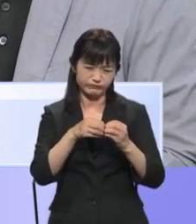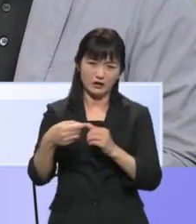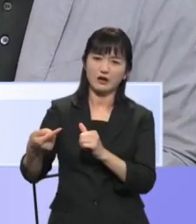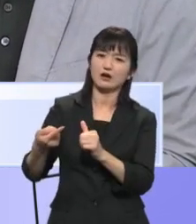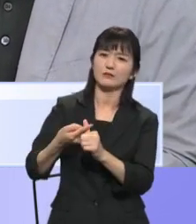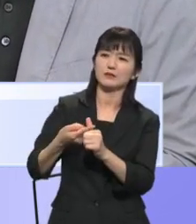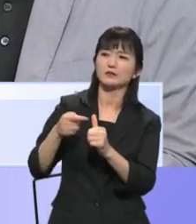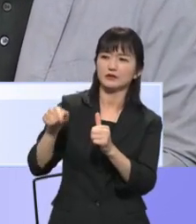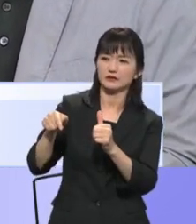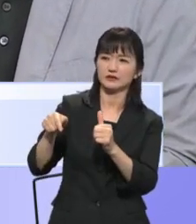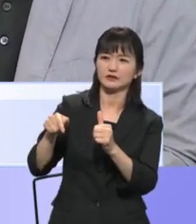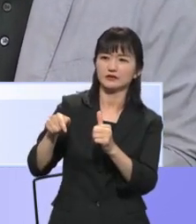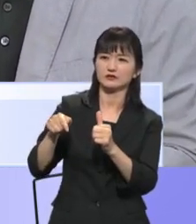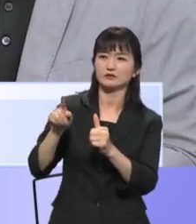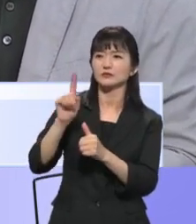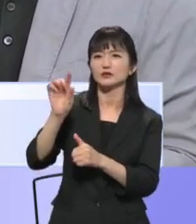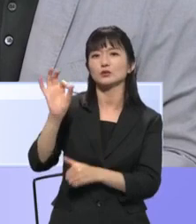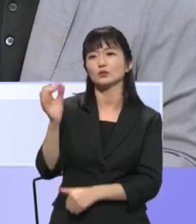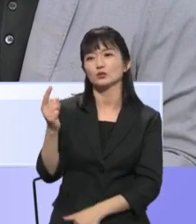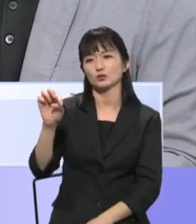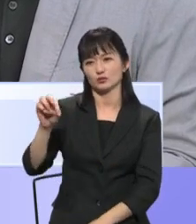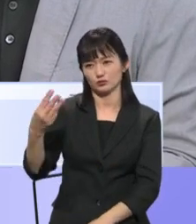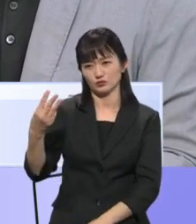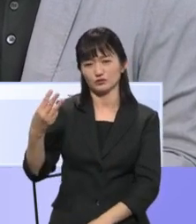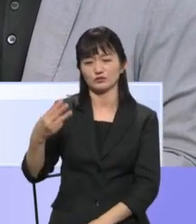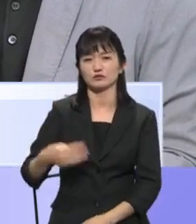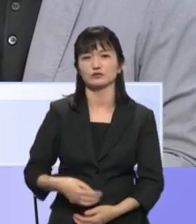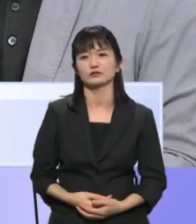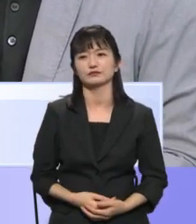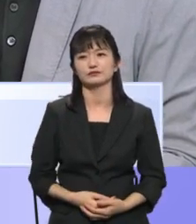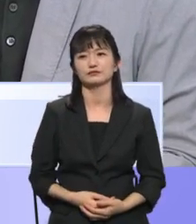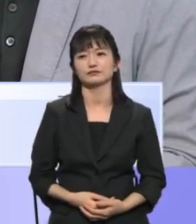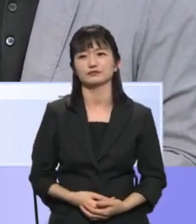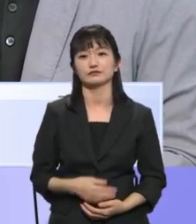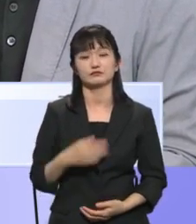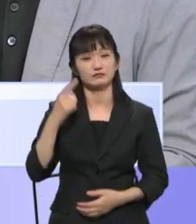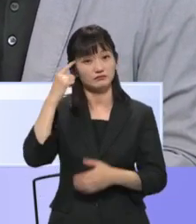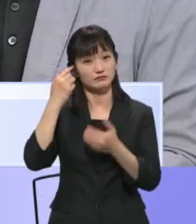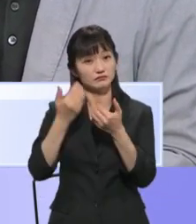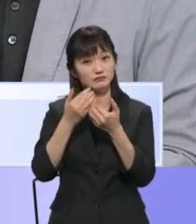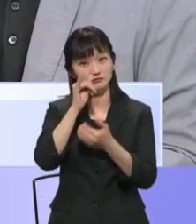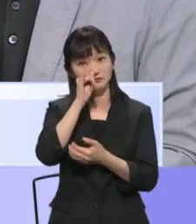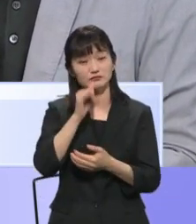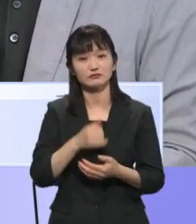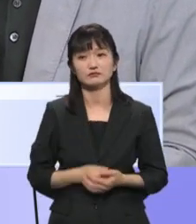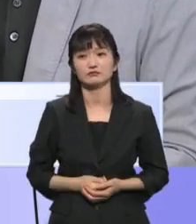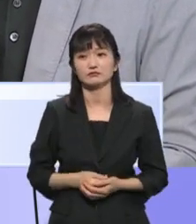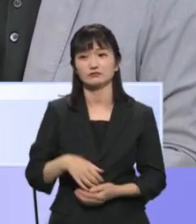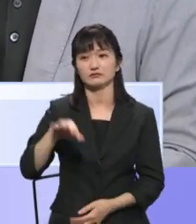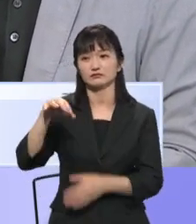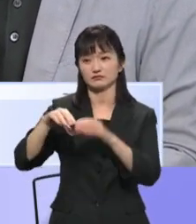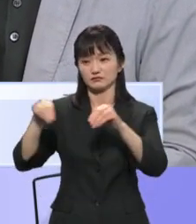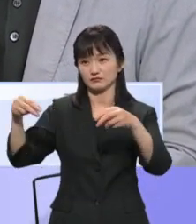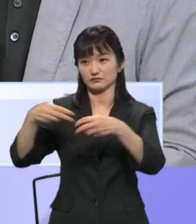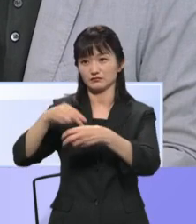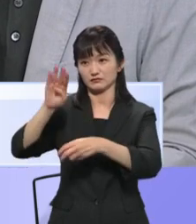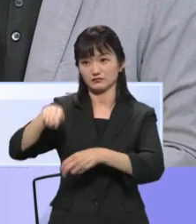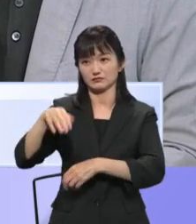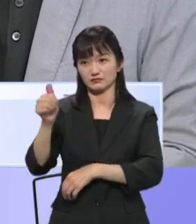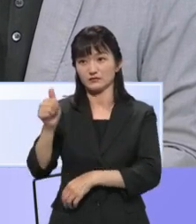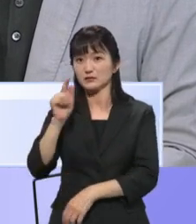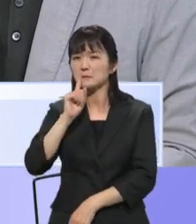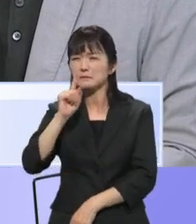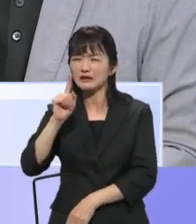어물이라 표현한 거죠 반론이 있으실 것 같은데 근데 지금 원희룡 장관이 갈수록 좀 더 심해지는 거